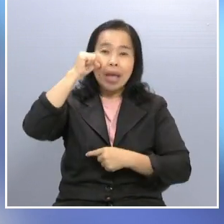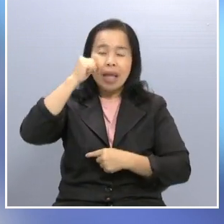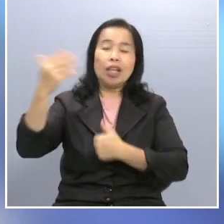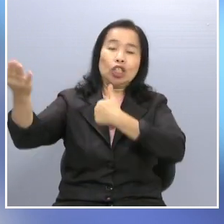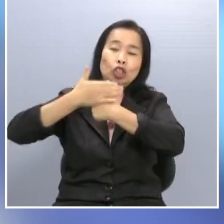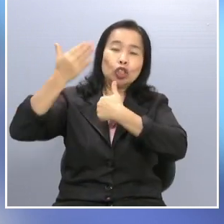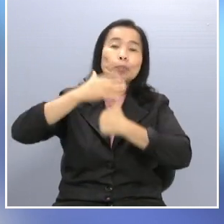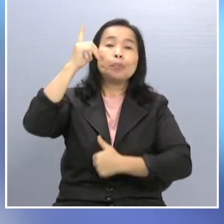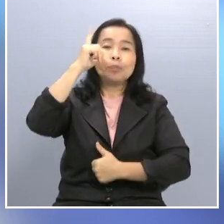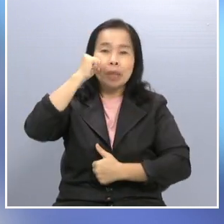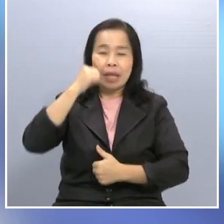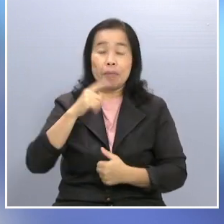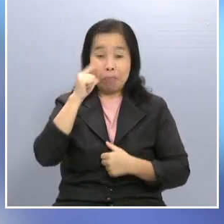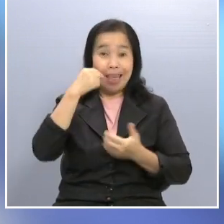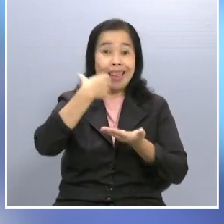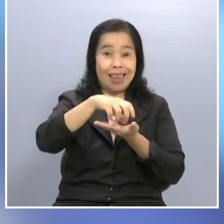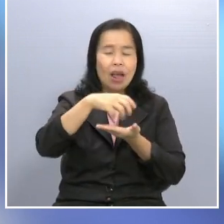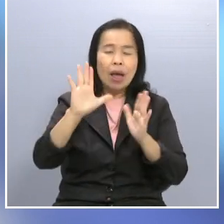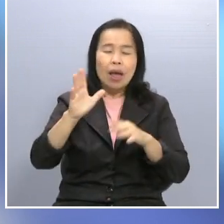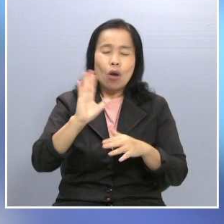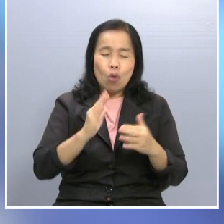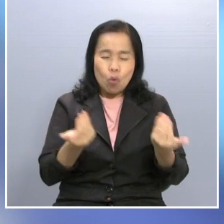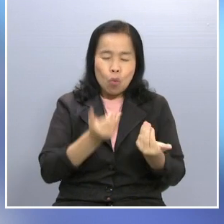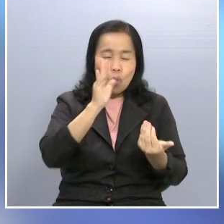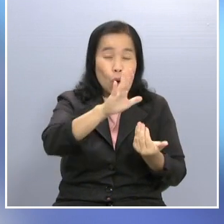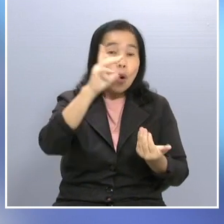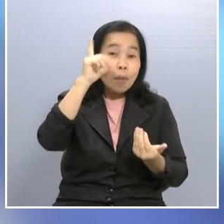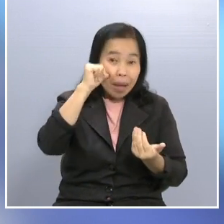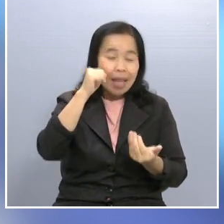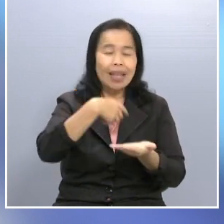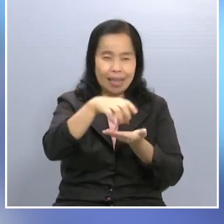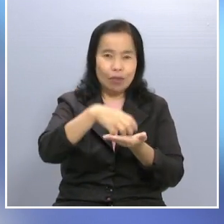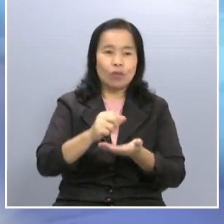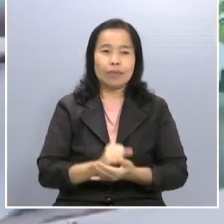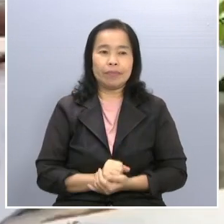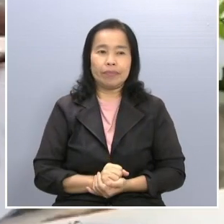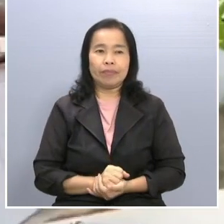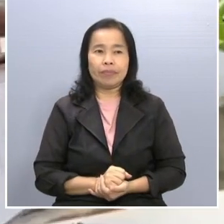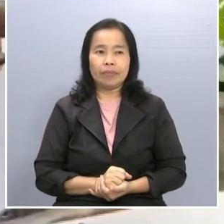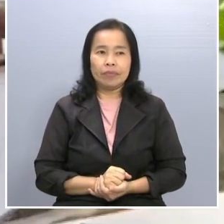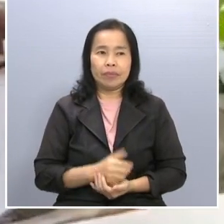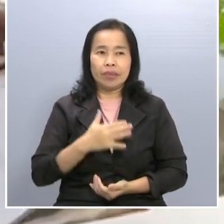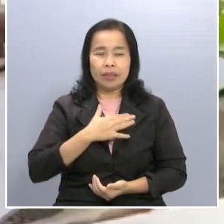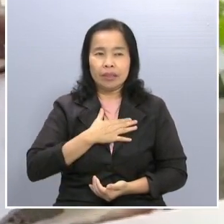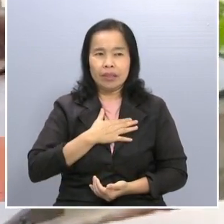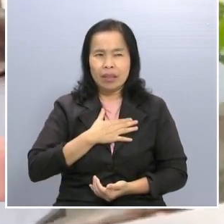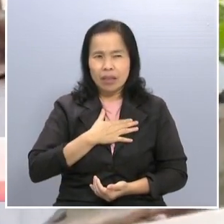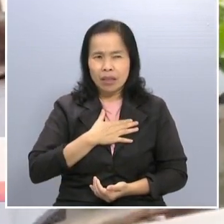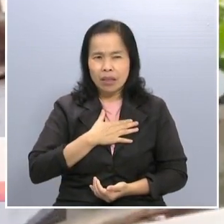ม่ลองฟังเสียงของแม่ค่ะลองฟังเสียงของลูกสาวแม่ที่เป็นฝั่งดูแลแม่นะคะ ให้เรียกรู้กันมาไ